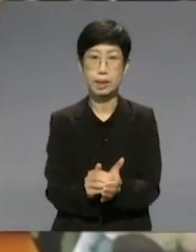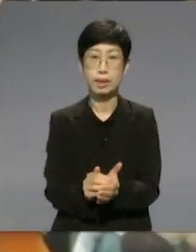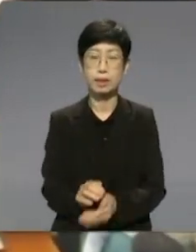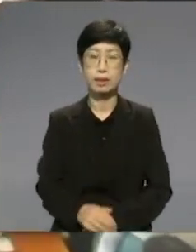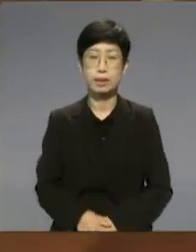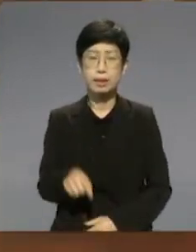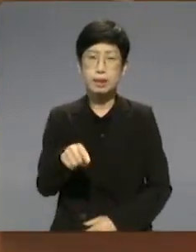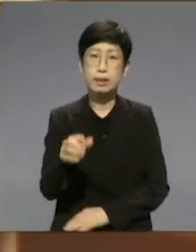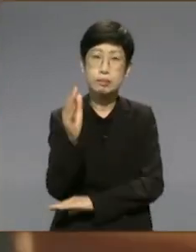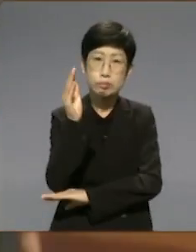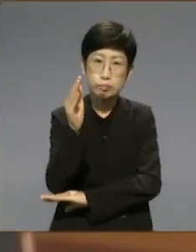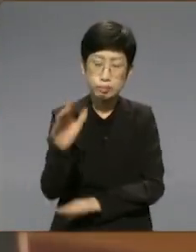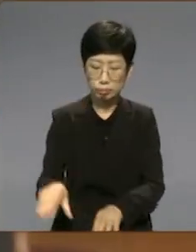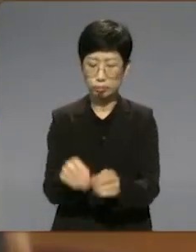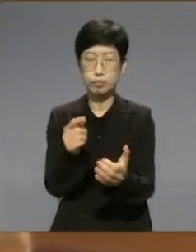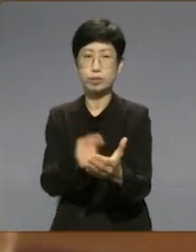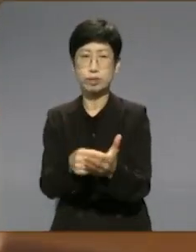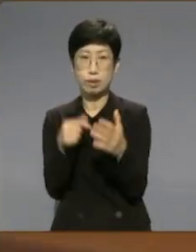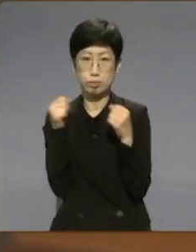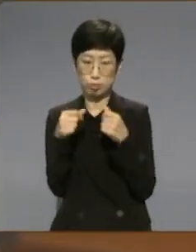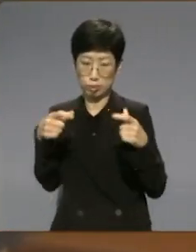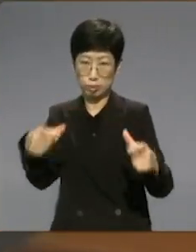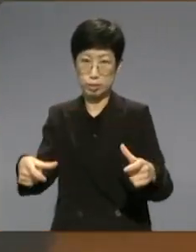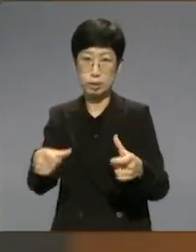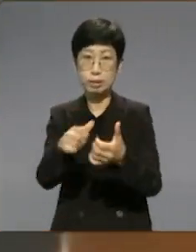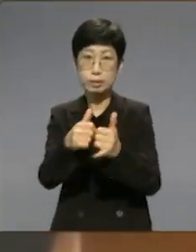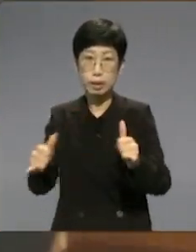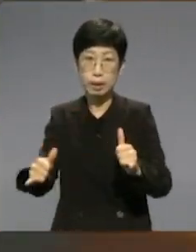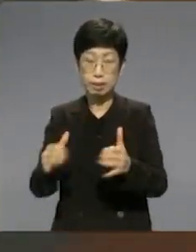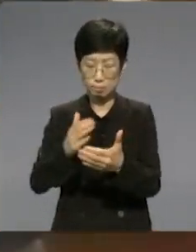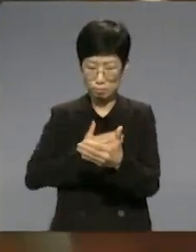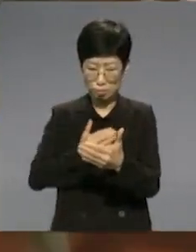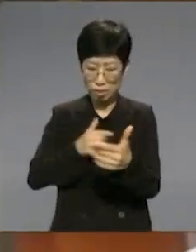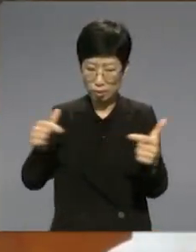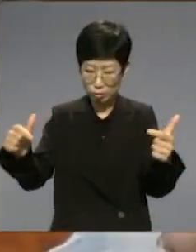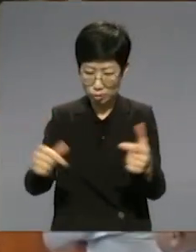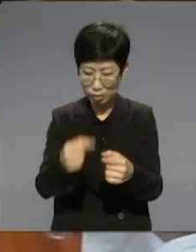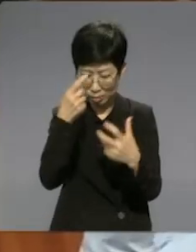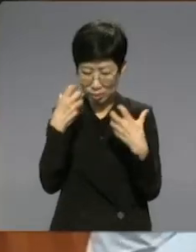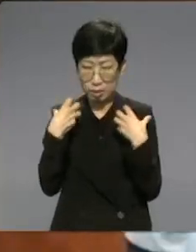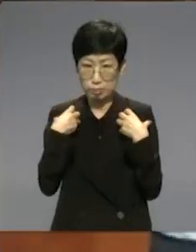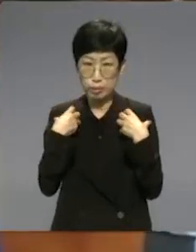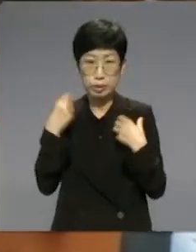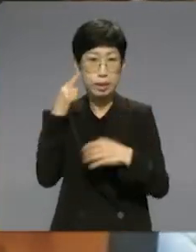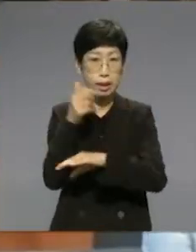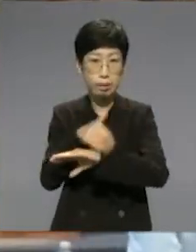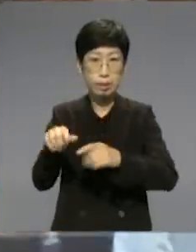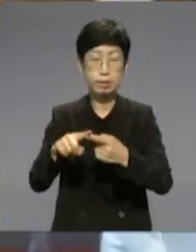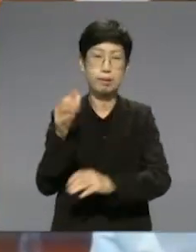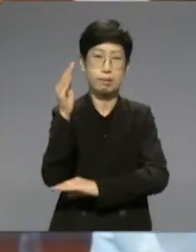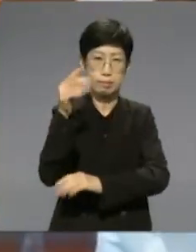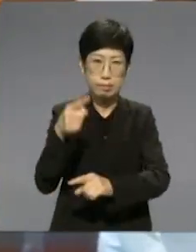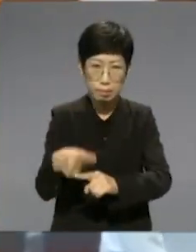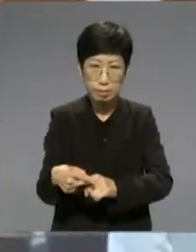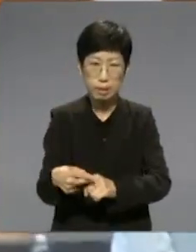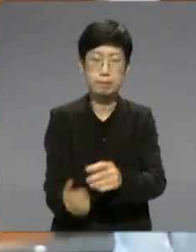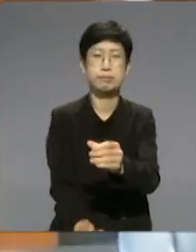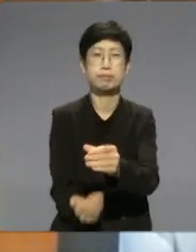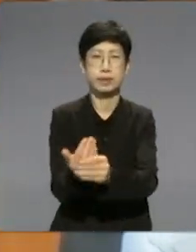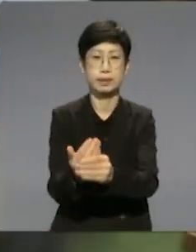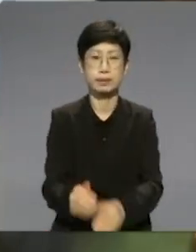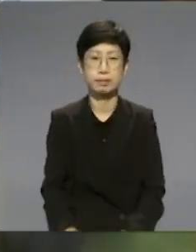소동은 크루티 총리가 북부 세르비아계 주민과의 긴장을 완화할 정부 방안에 대해 연설하는 도중 일어났습니다.